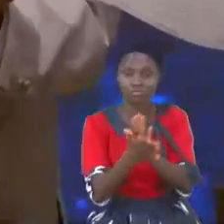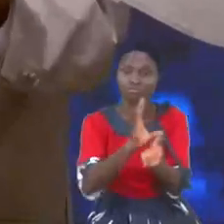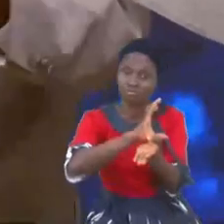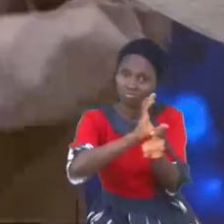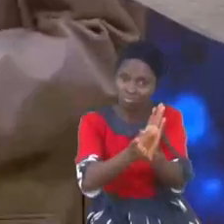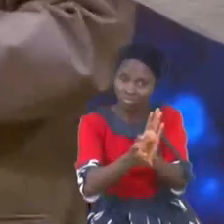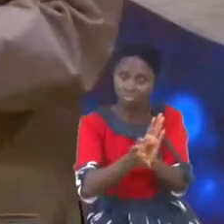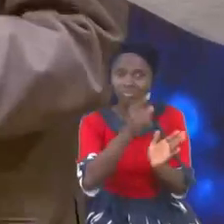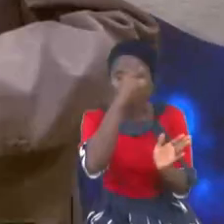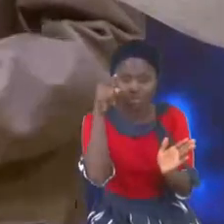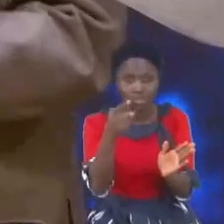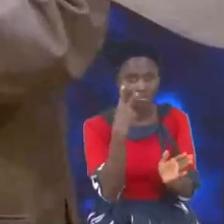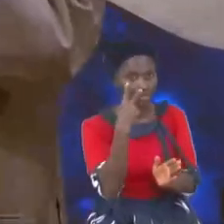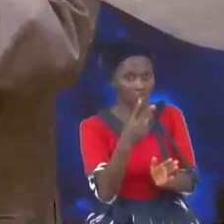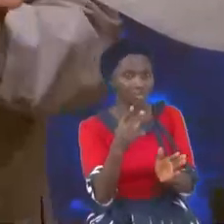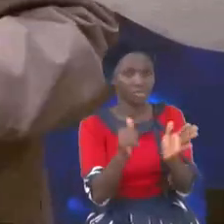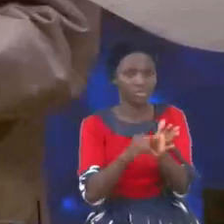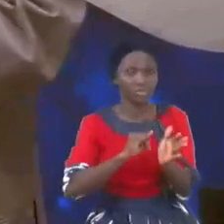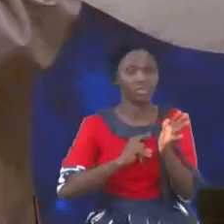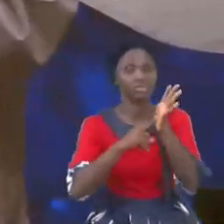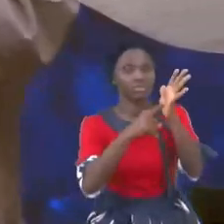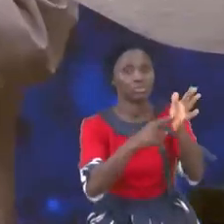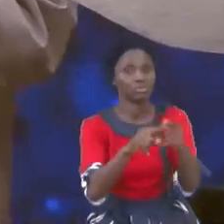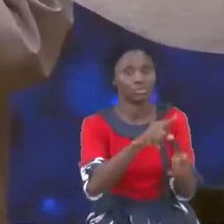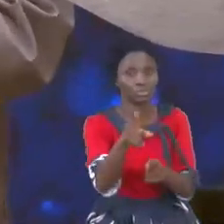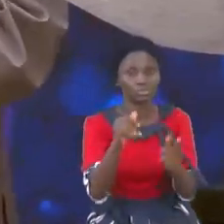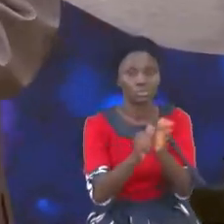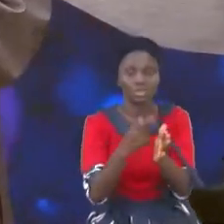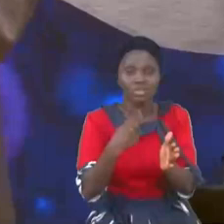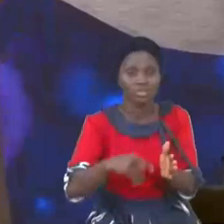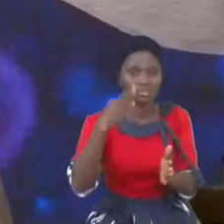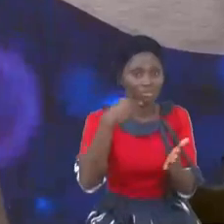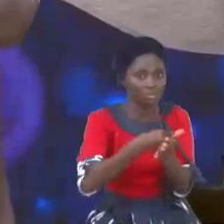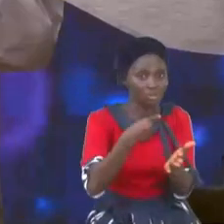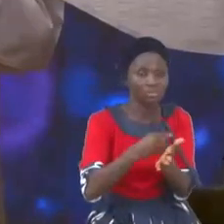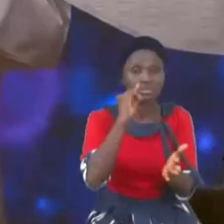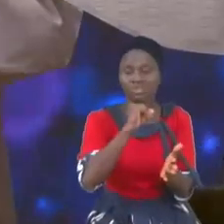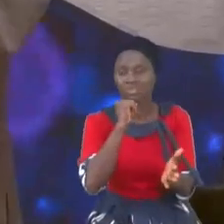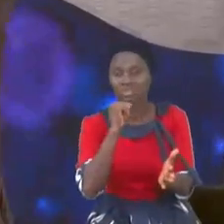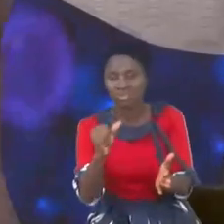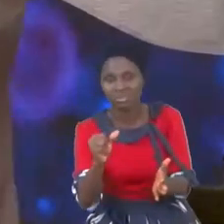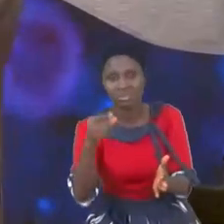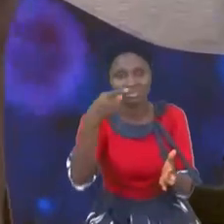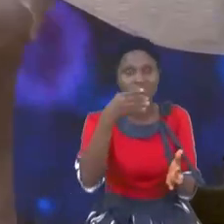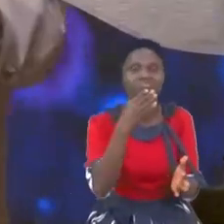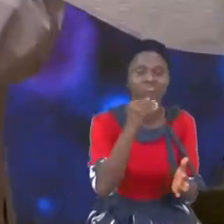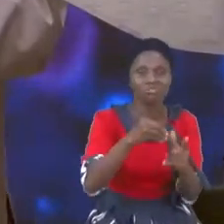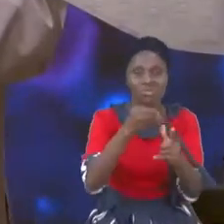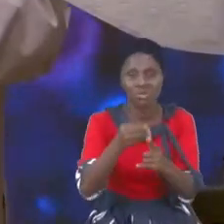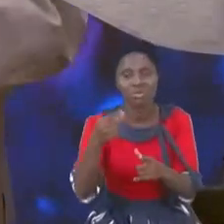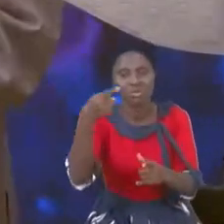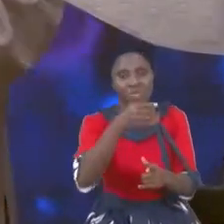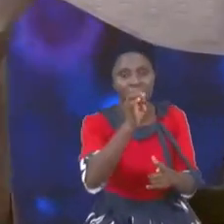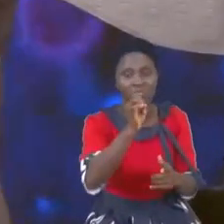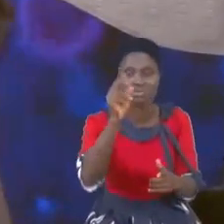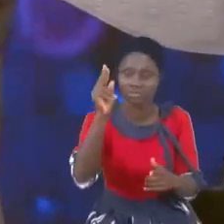vu, parce que je vous ai déclaré que l'évangile n'est pas affaire de juifs ou de païens, mais c'est pour tout le monde,